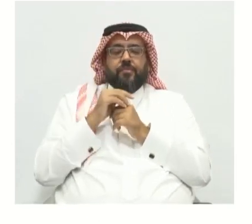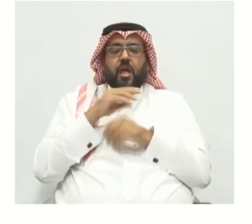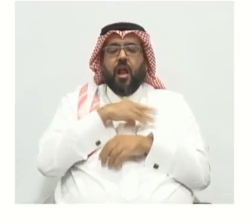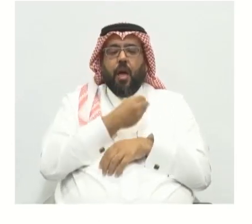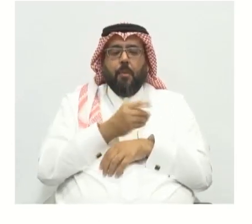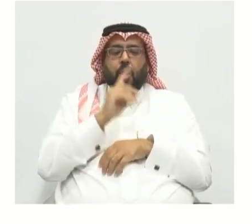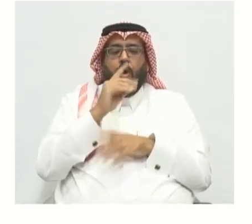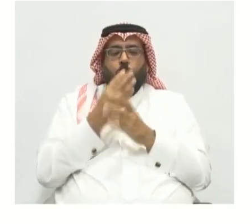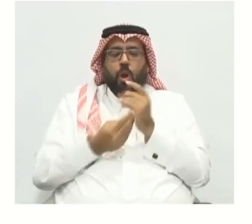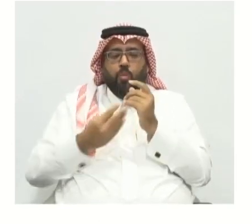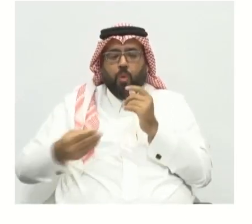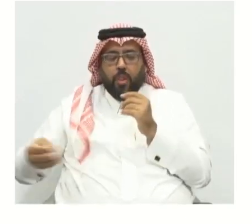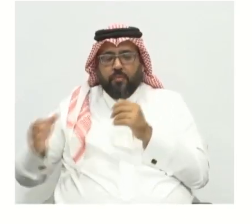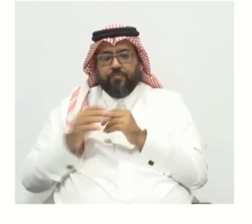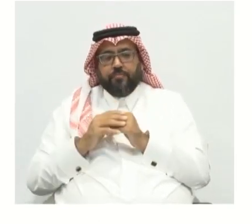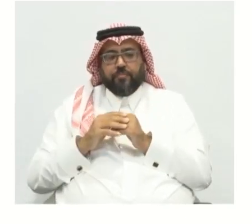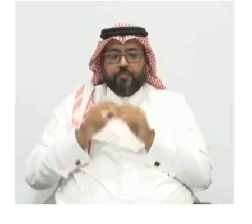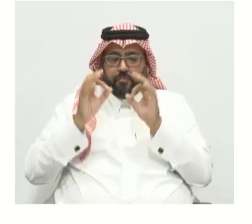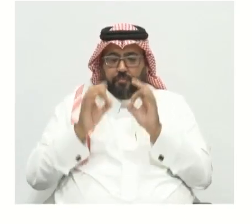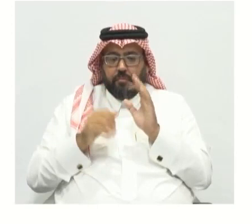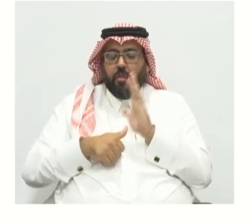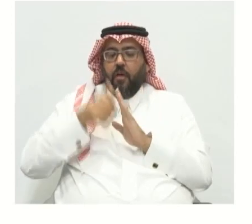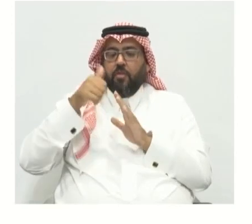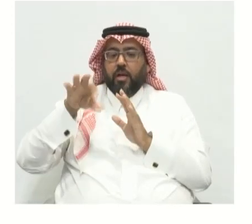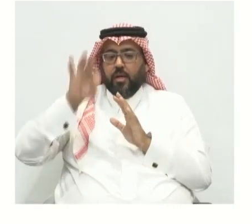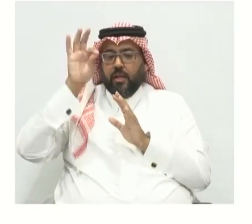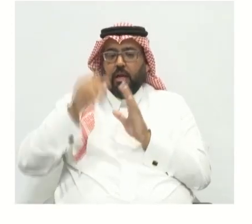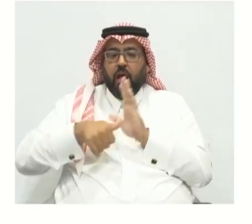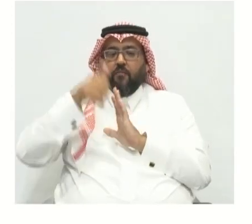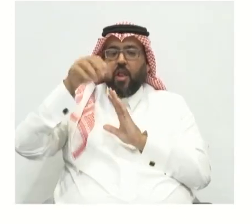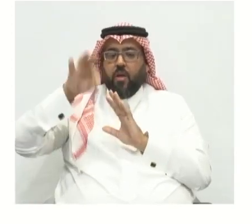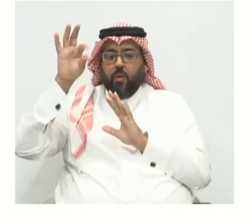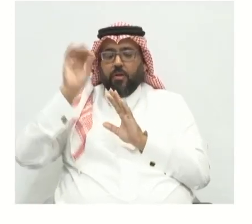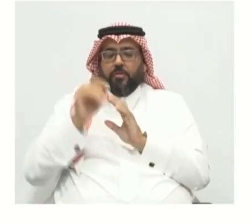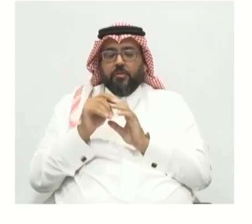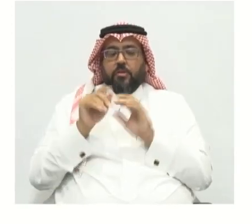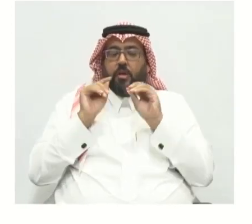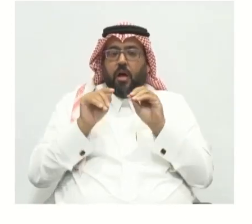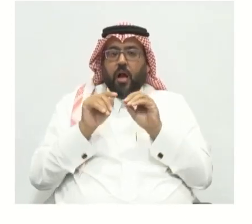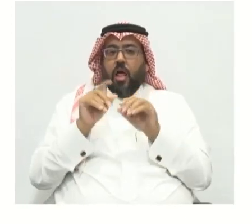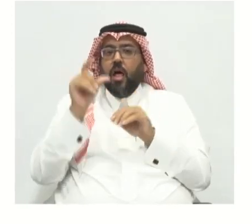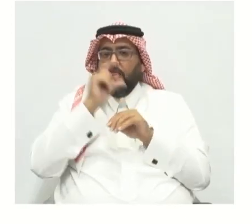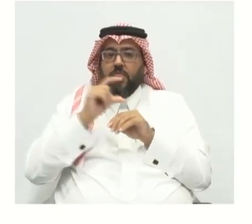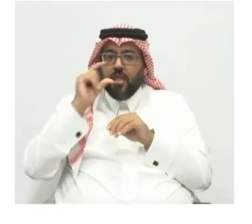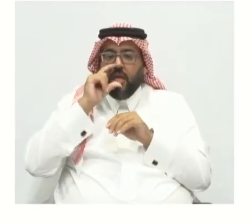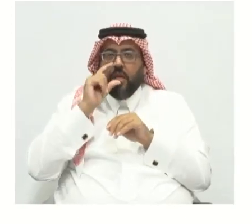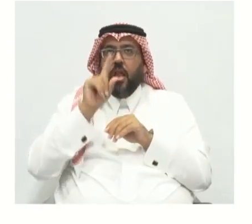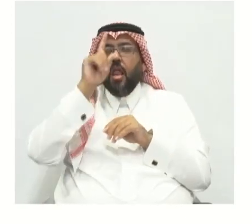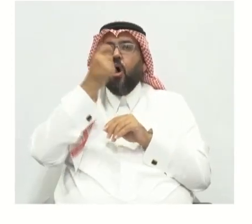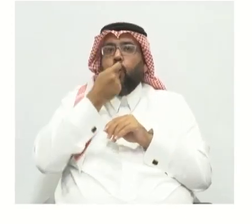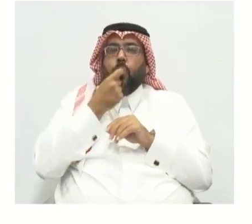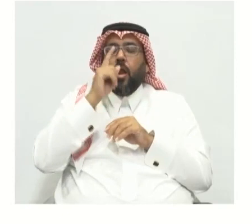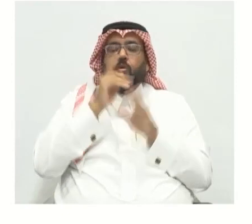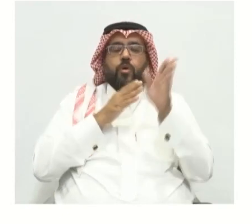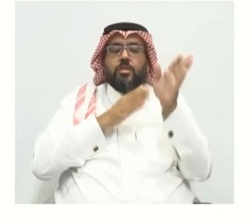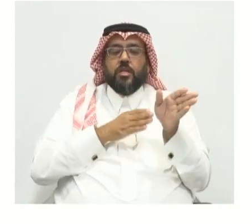سعود وابناء الابناء ويبايع الاصلح منهم للحكم على كتاب الله تعالى وسنه رسوله صلى الله عليه وسلم ولا يكون من بعد